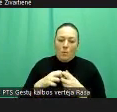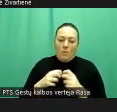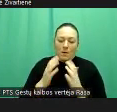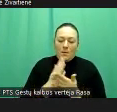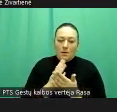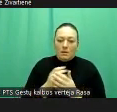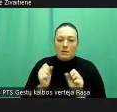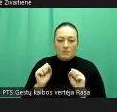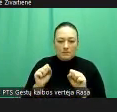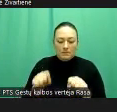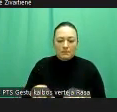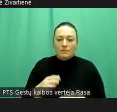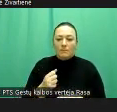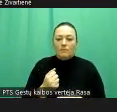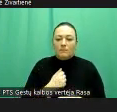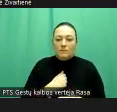turėti